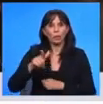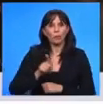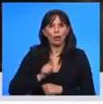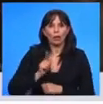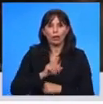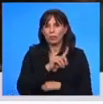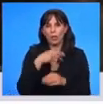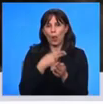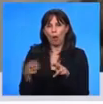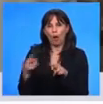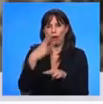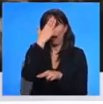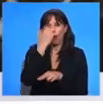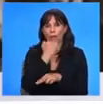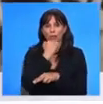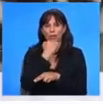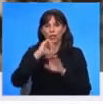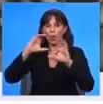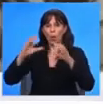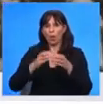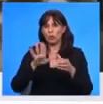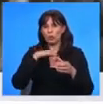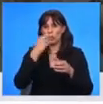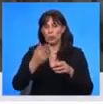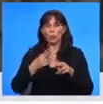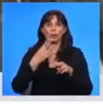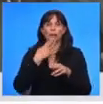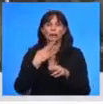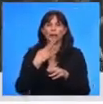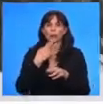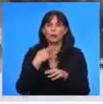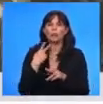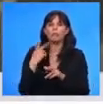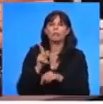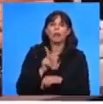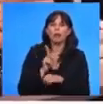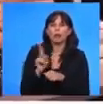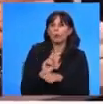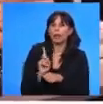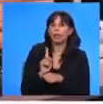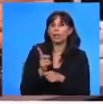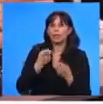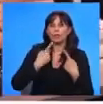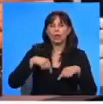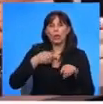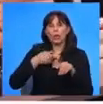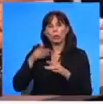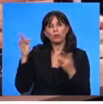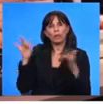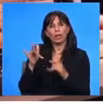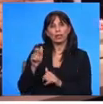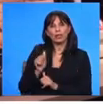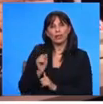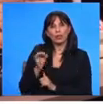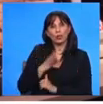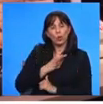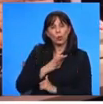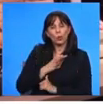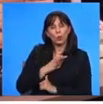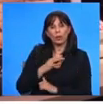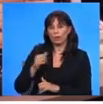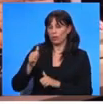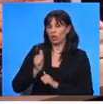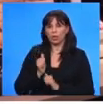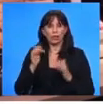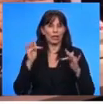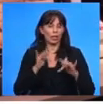זה כל האומות האנטישמיות, ברור. רק מחכות לרגע שאנחנו נצא נגד הצבא שלנו, והצבא יצא נגד